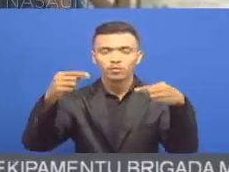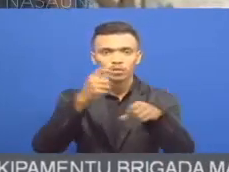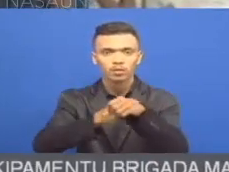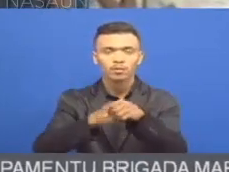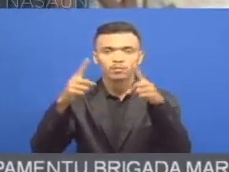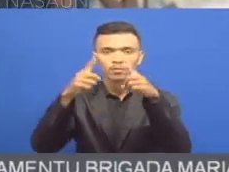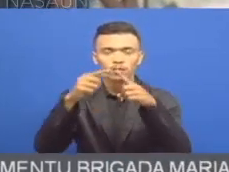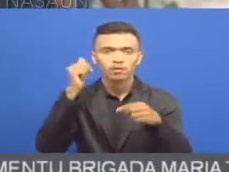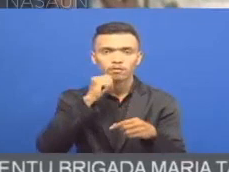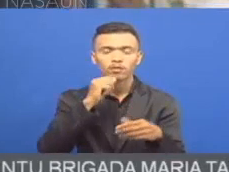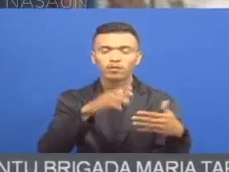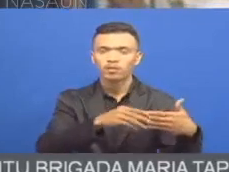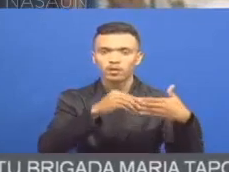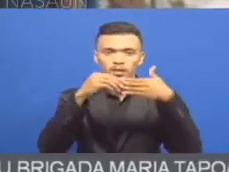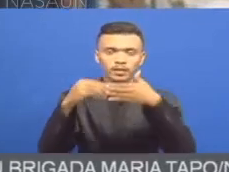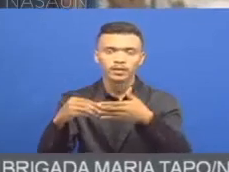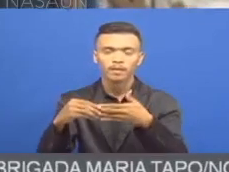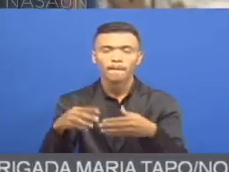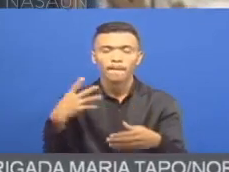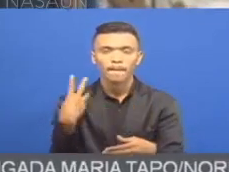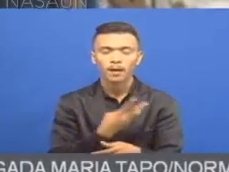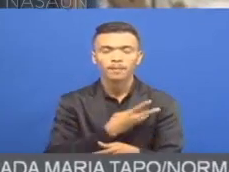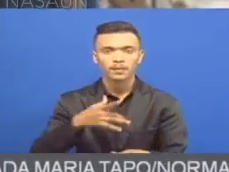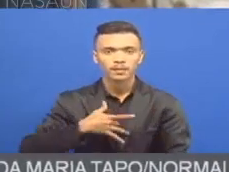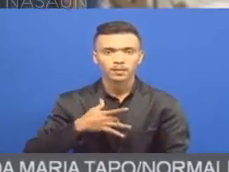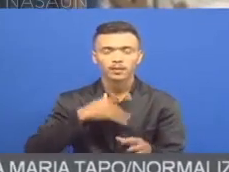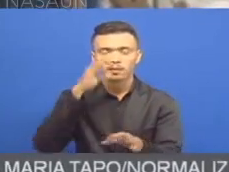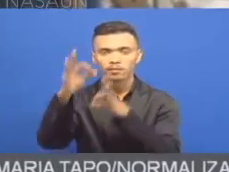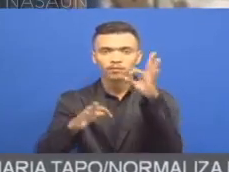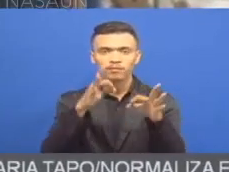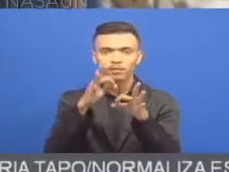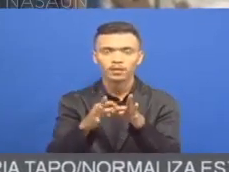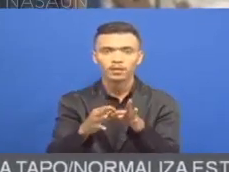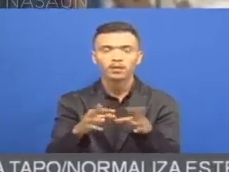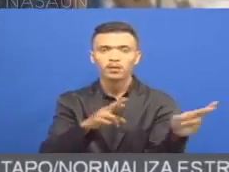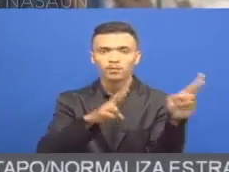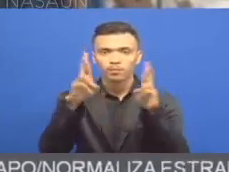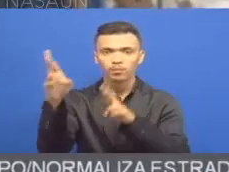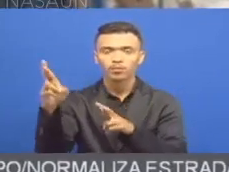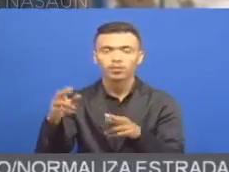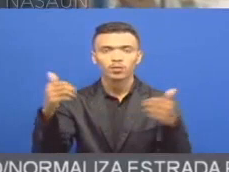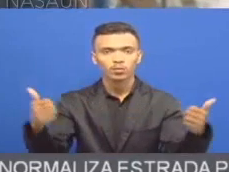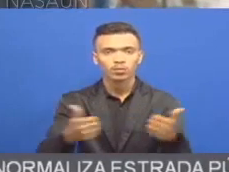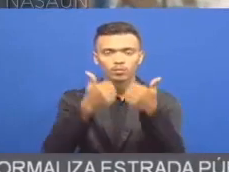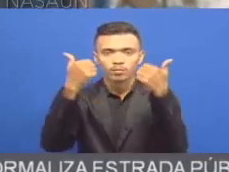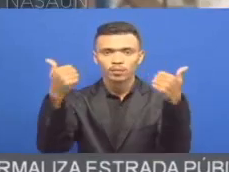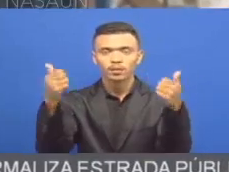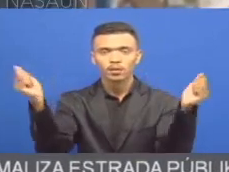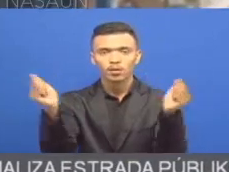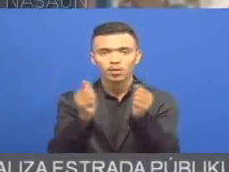feto atau pele lidera idane ami sinti garantido atau ami pronto dunia atau compete